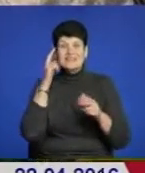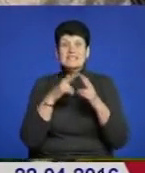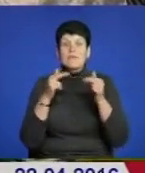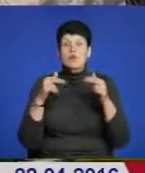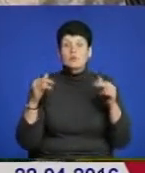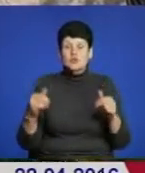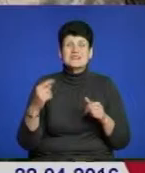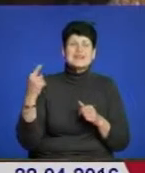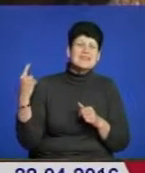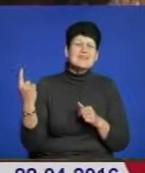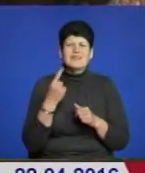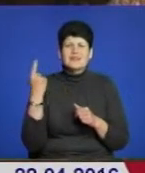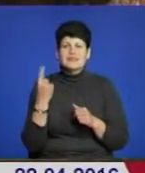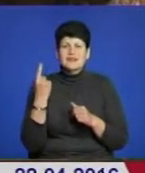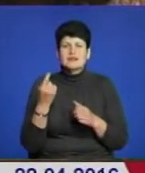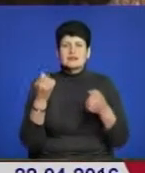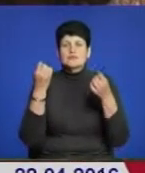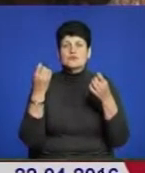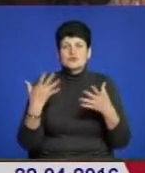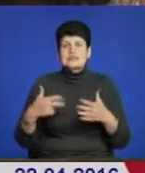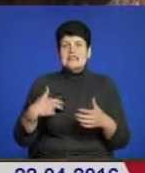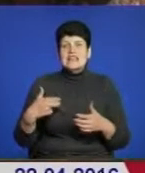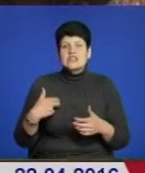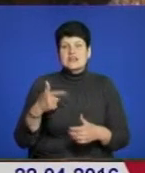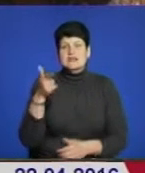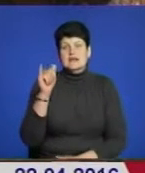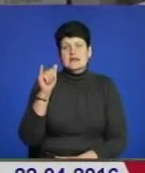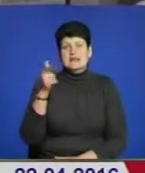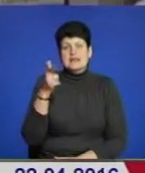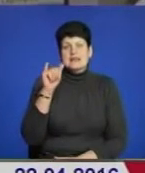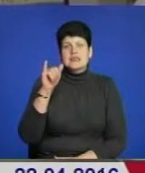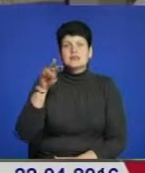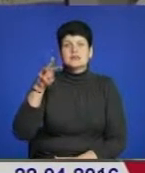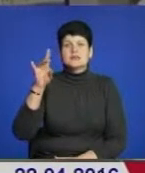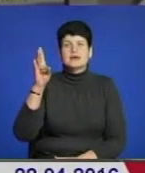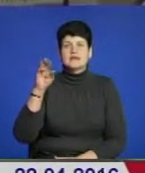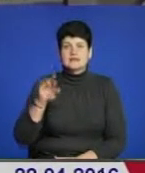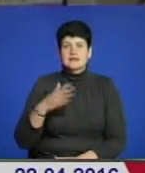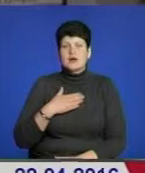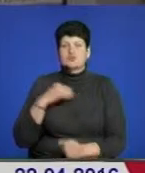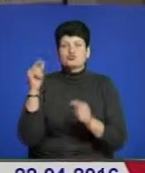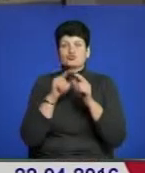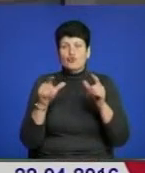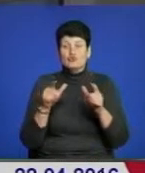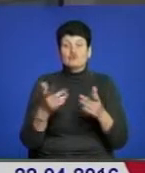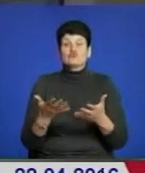із Західної України зі звичайного райцентру Заліщицька гімназія. Нашу школу визнано